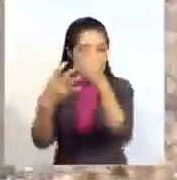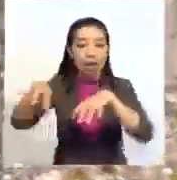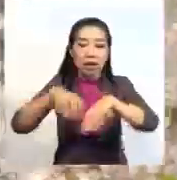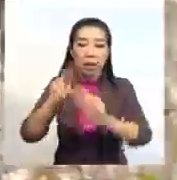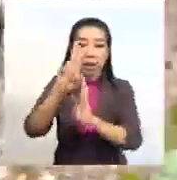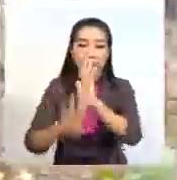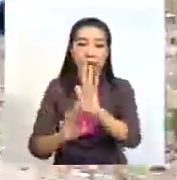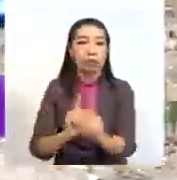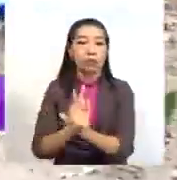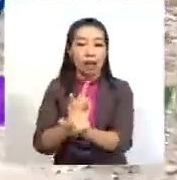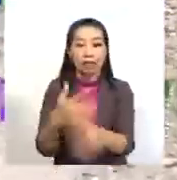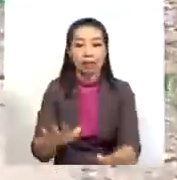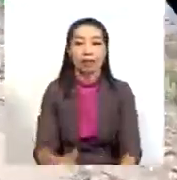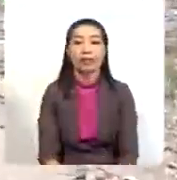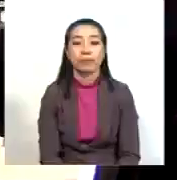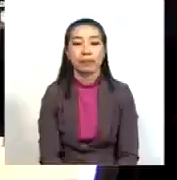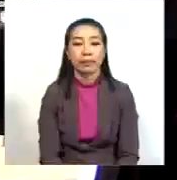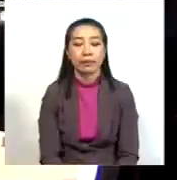ที่เรียบร้อยแล้ว